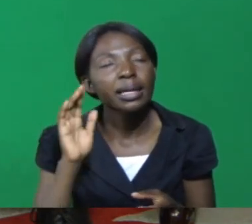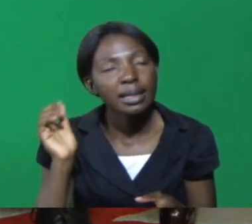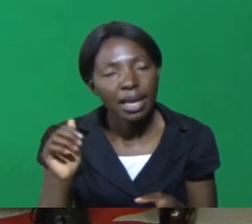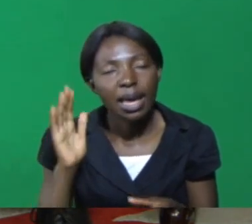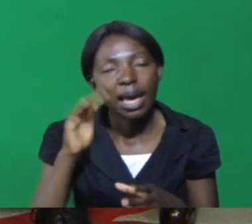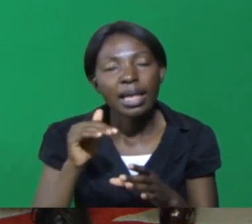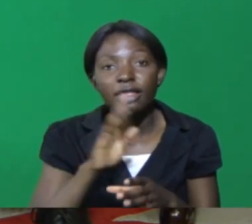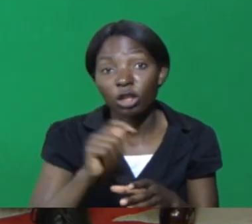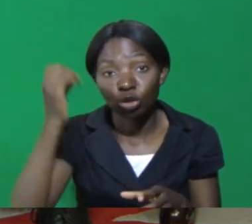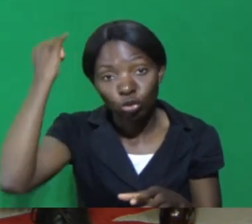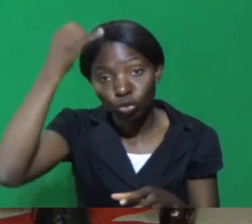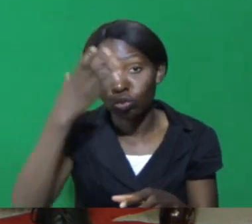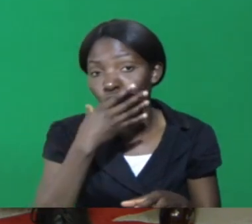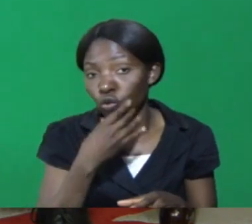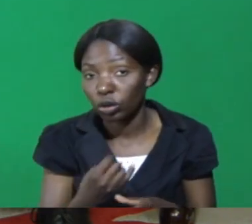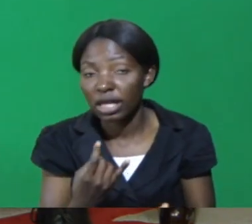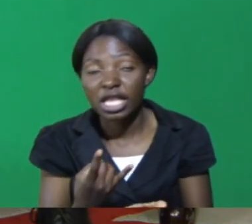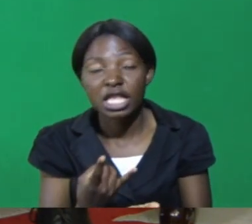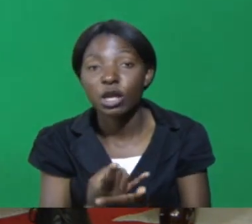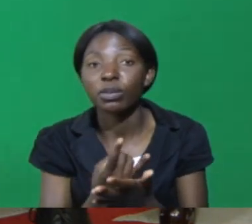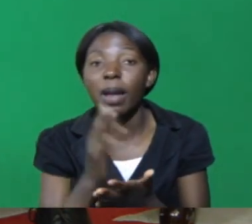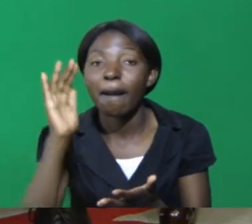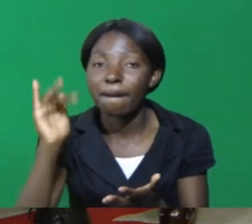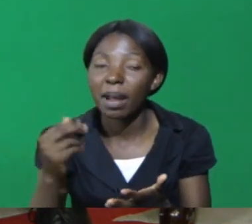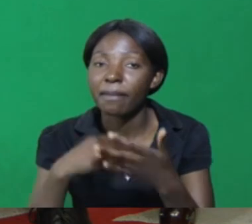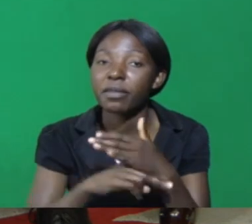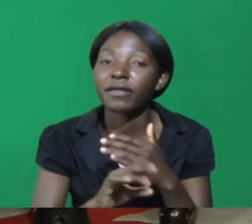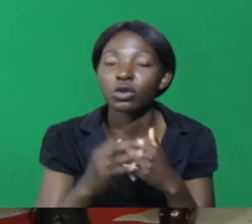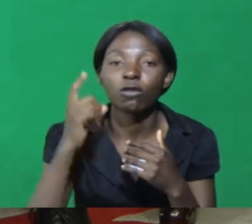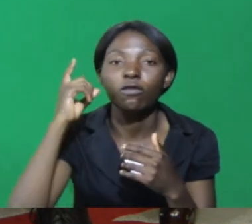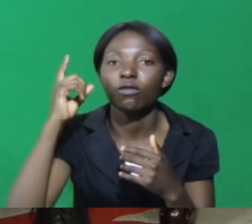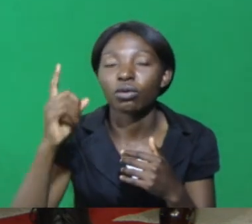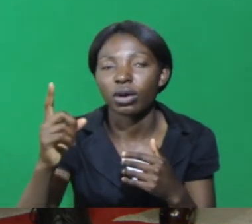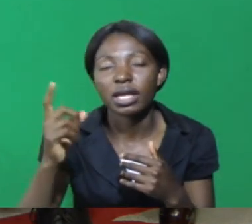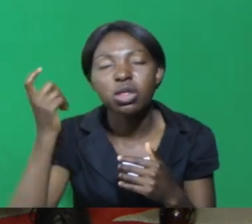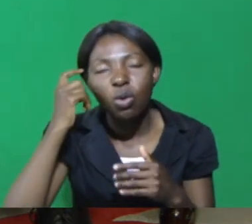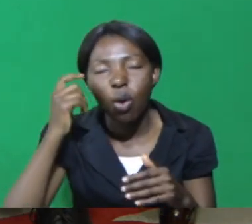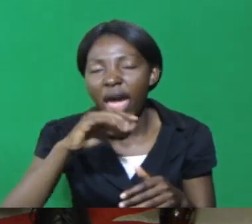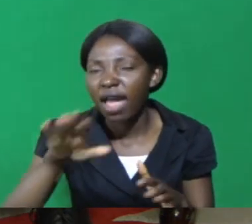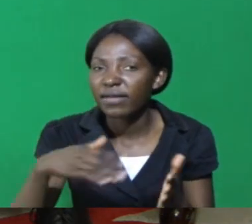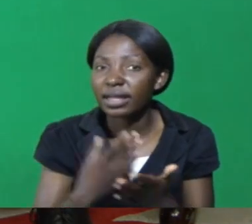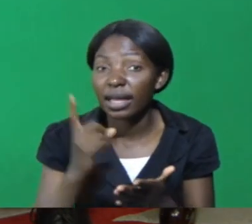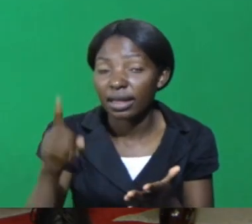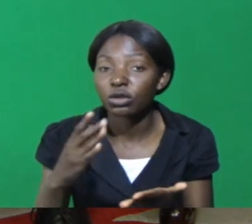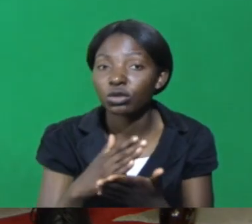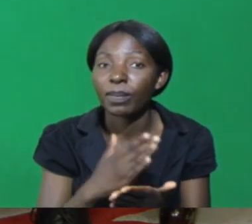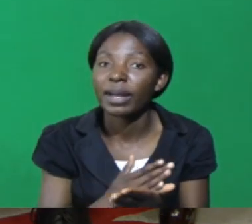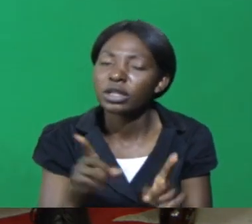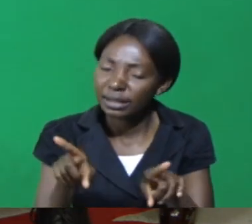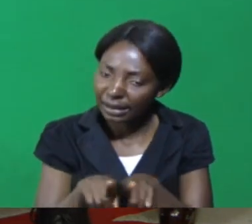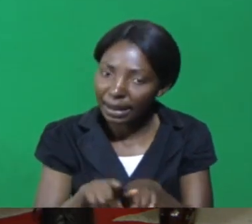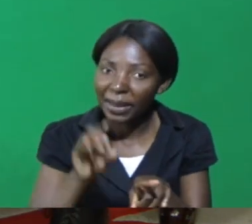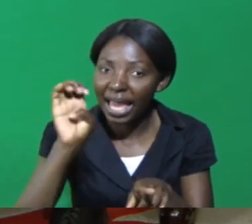Munhu waMwari anoziva zvamunoronga kunoku muri muimba yemukati. Saka ndiri kuti manjeka sezvakaita Elisha